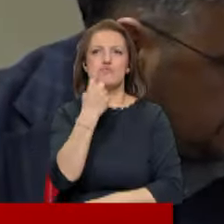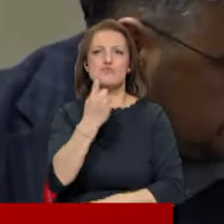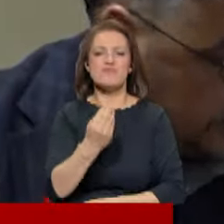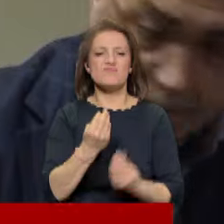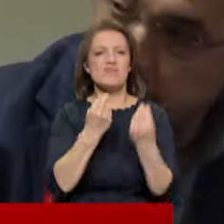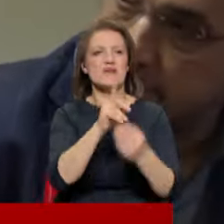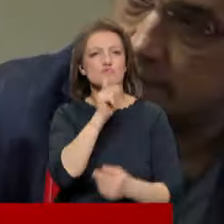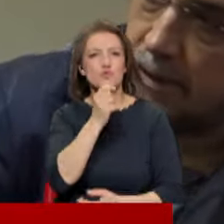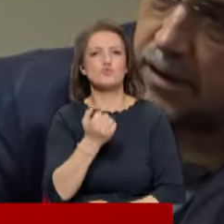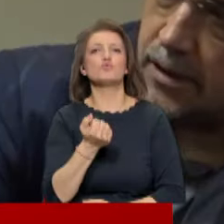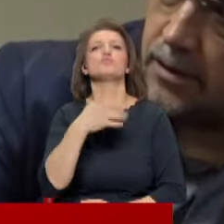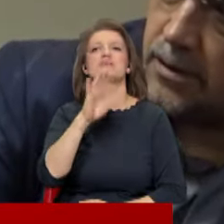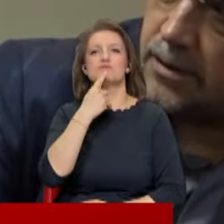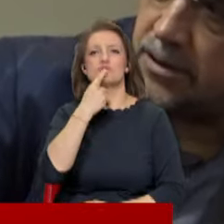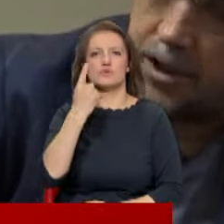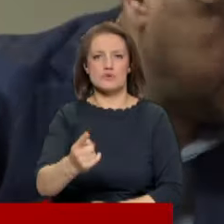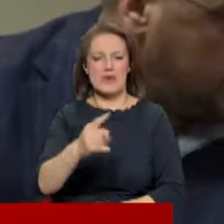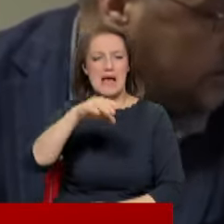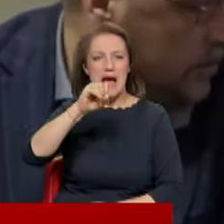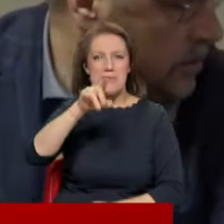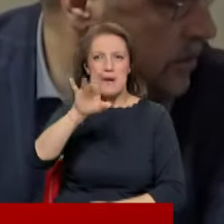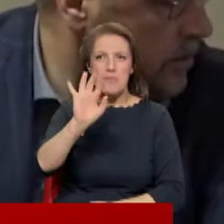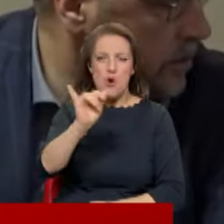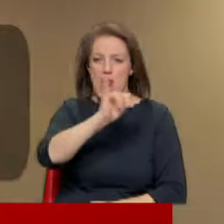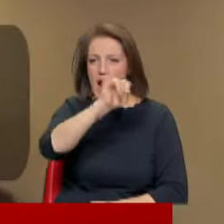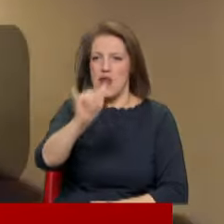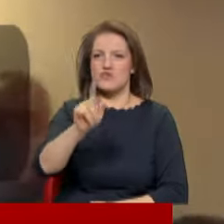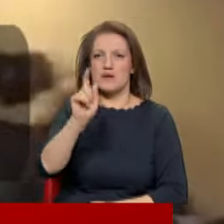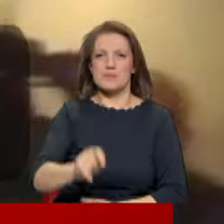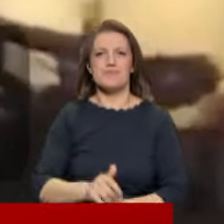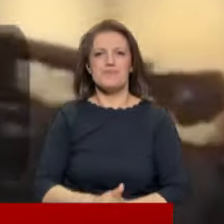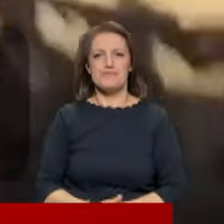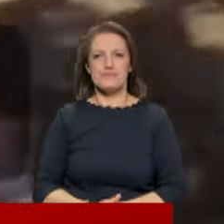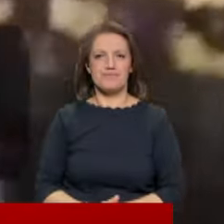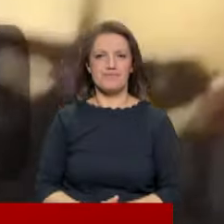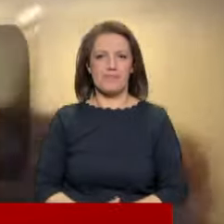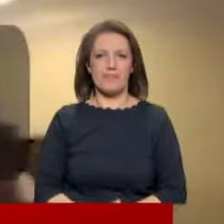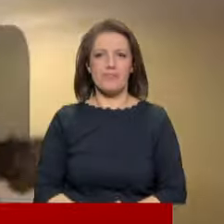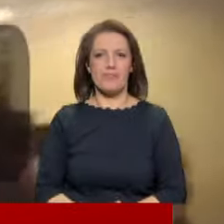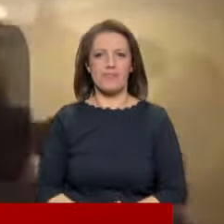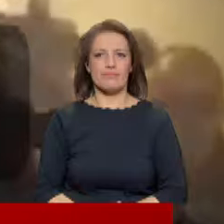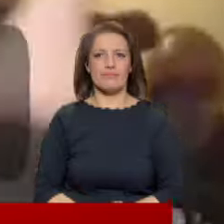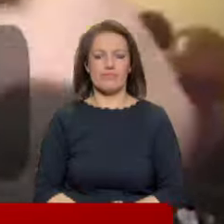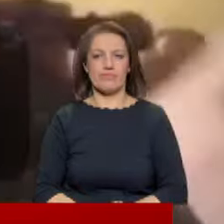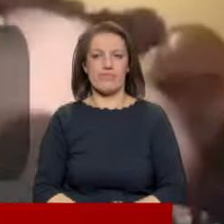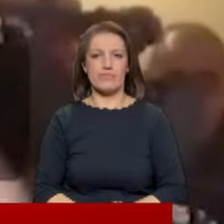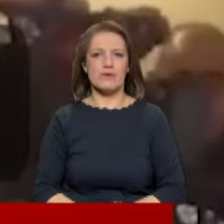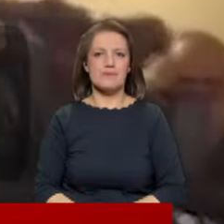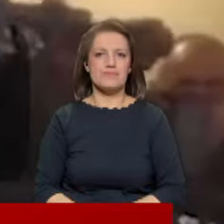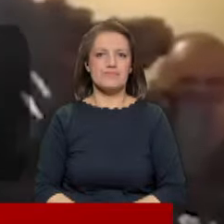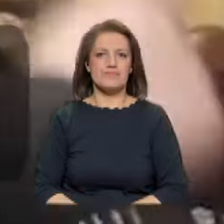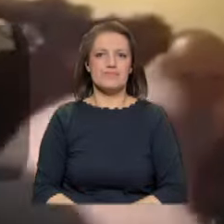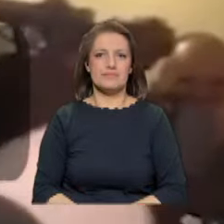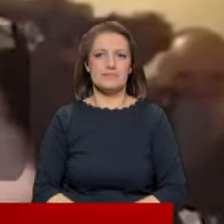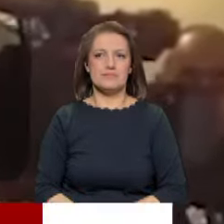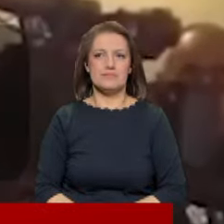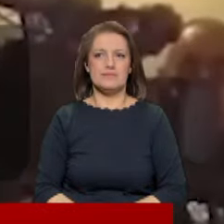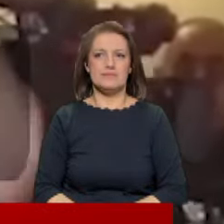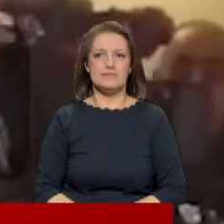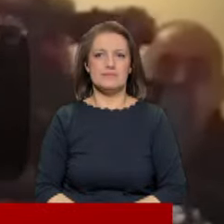verilen sözlerin tutulmadığını söyleyerek AK Parti'yi böyle eleştirdi. Siz buraya Çalışma ve Sosyal Politikalar Bakanlığı getirdiniz diye. Orada dediniz ki icap